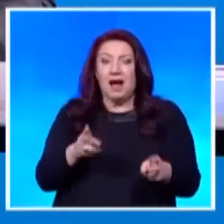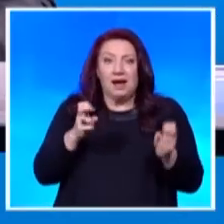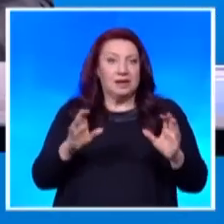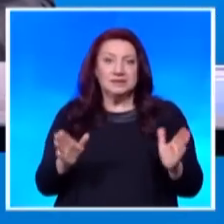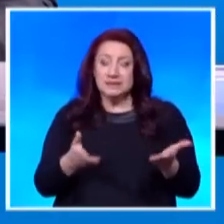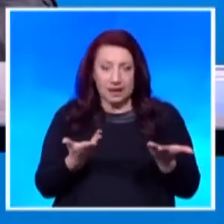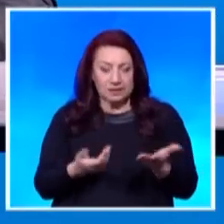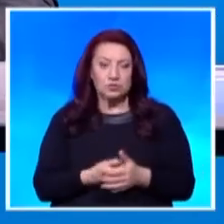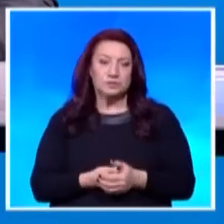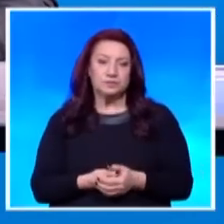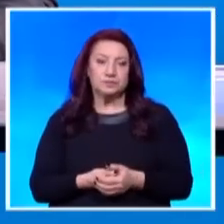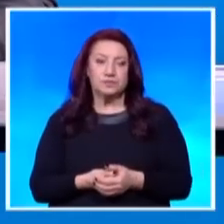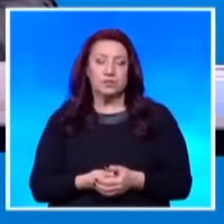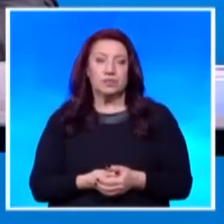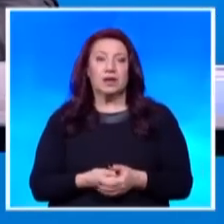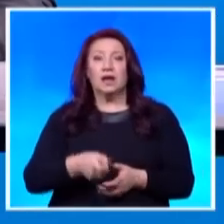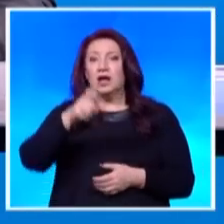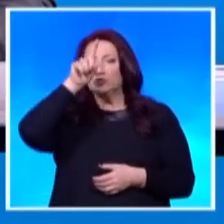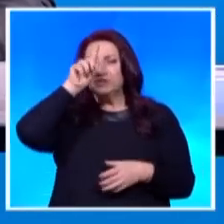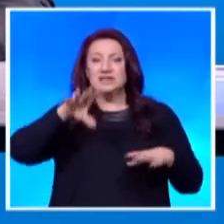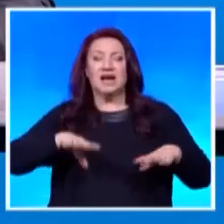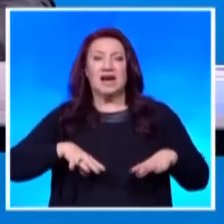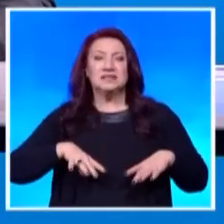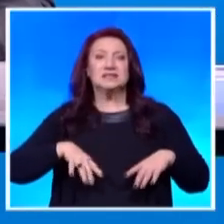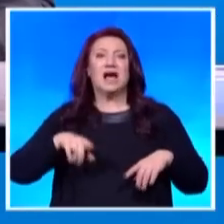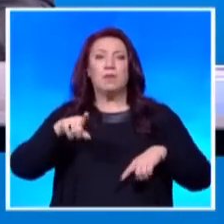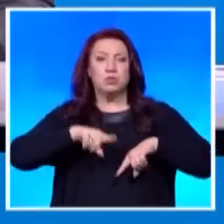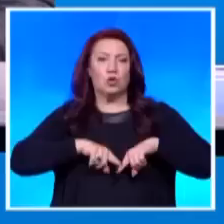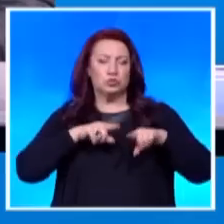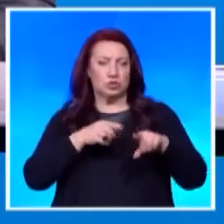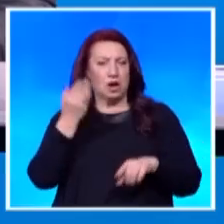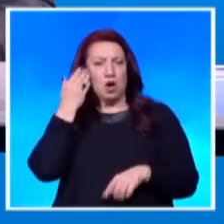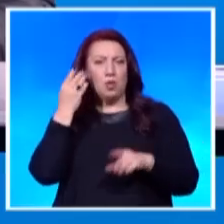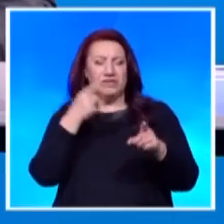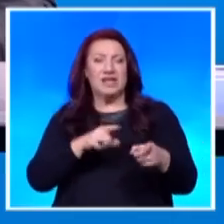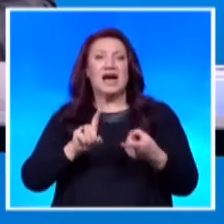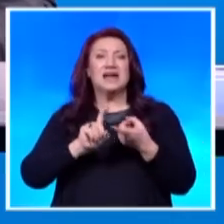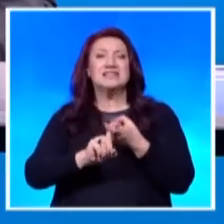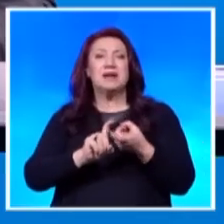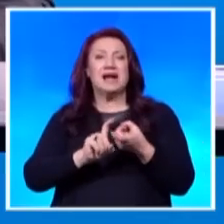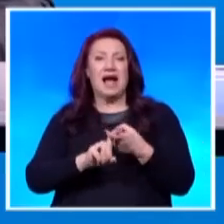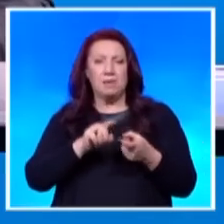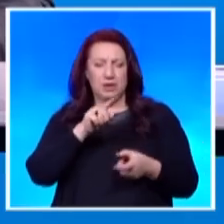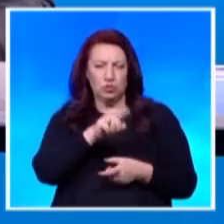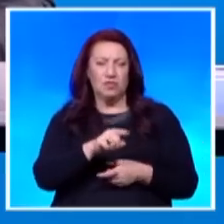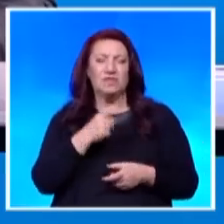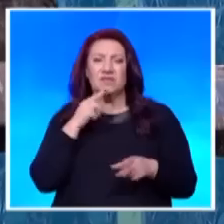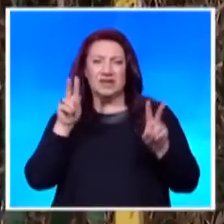Софийската градска прокуратура обвини Красимир Каменов, известен като Къро, за подбудител на убийството на бившия полицай Любомир